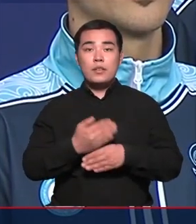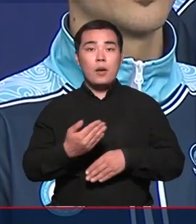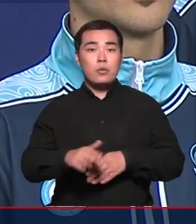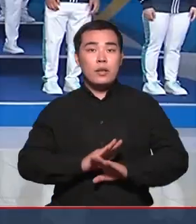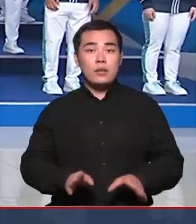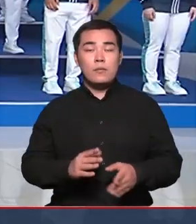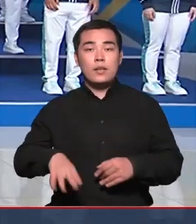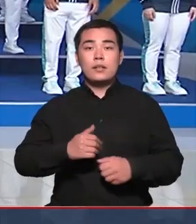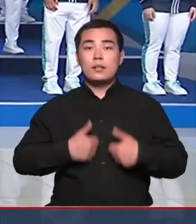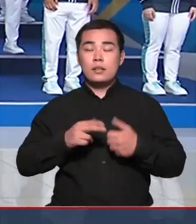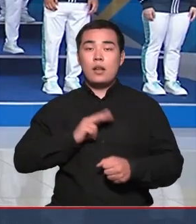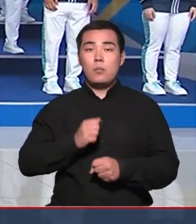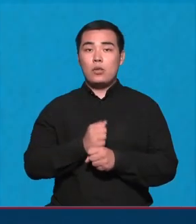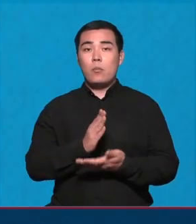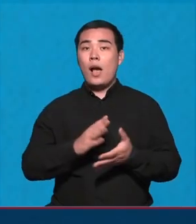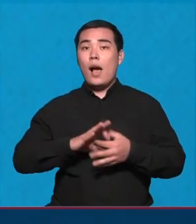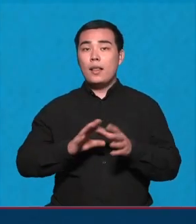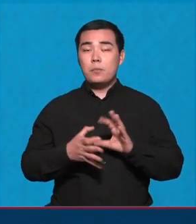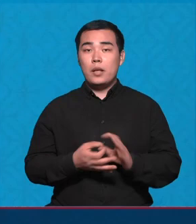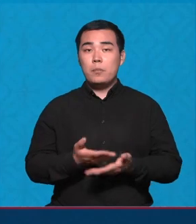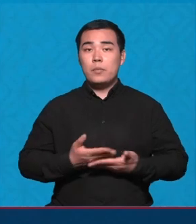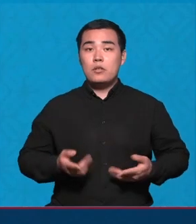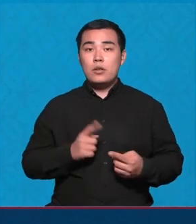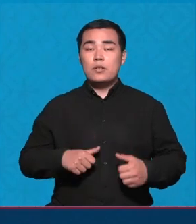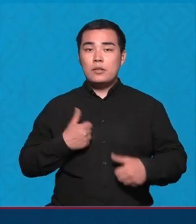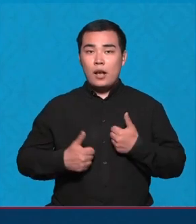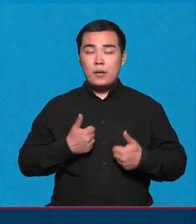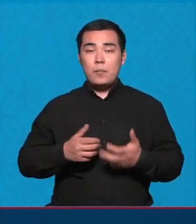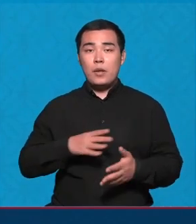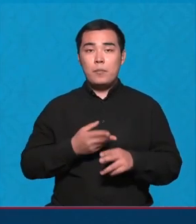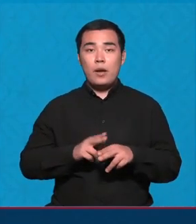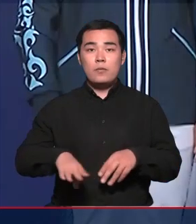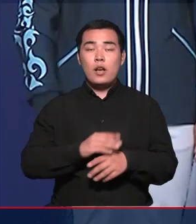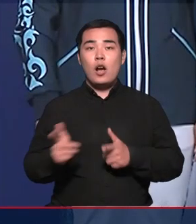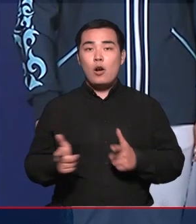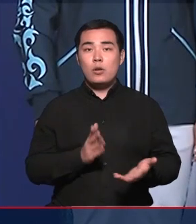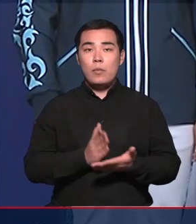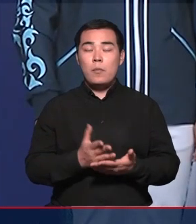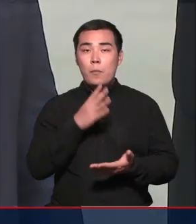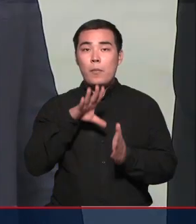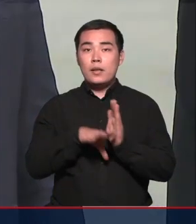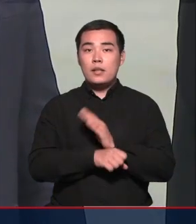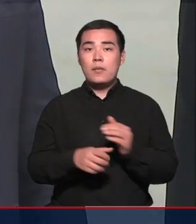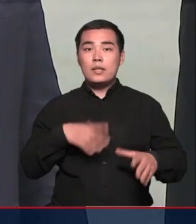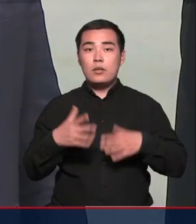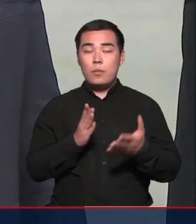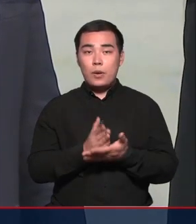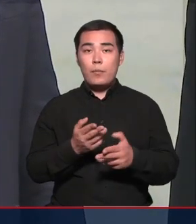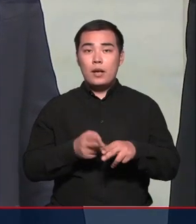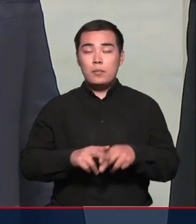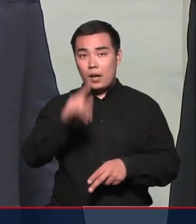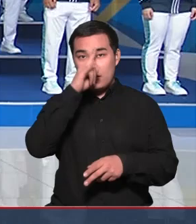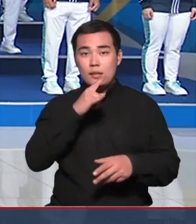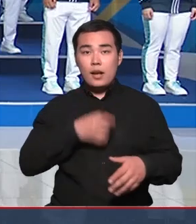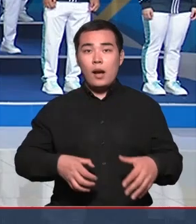бар күш-жігерімізді саламыз. Олимпиадашыларымыз бабында, дегенмен спортшылар дүбірлі дода алдындағы соңғы жаттығу жиындарын өткізіп жатыр. Сондықтан Қазақстан